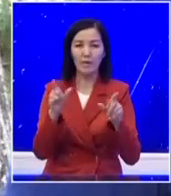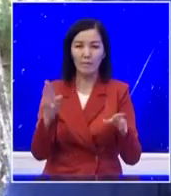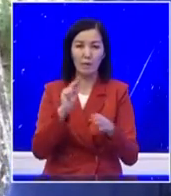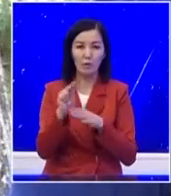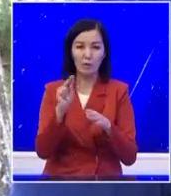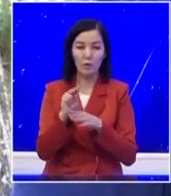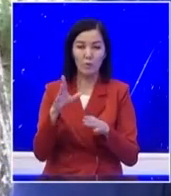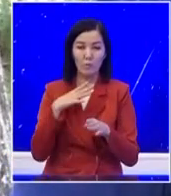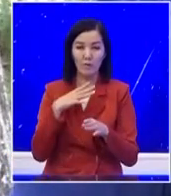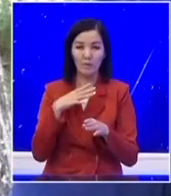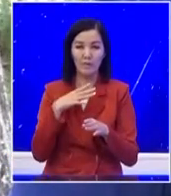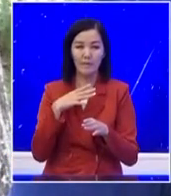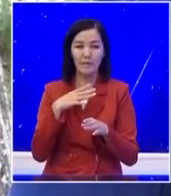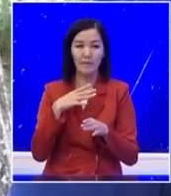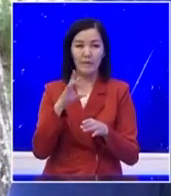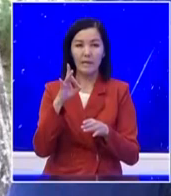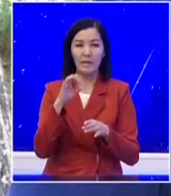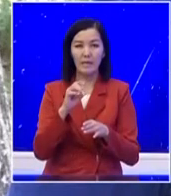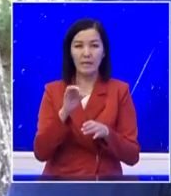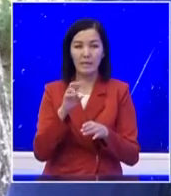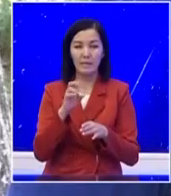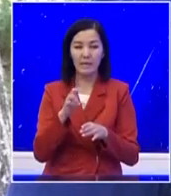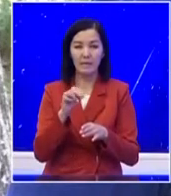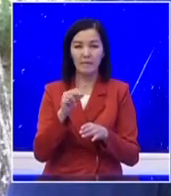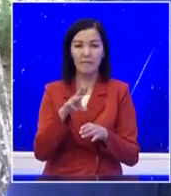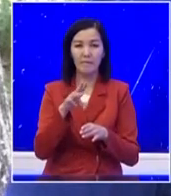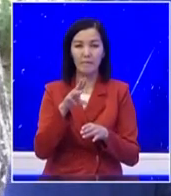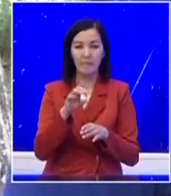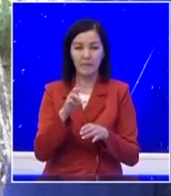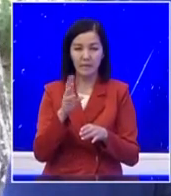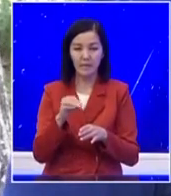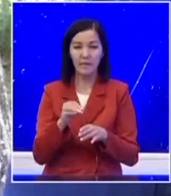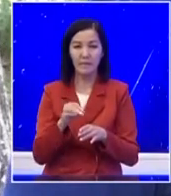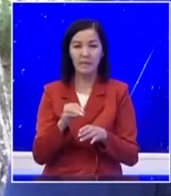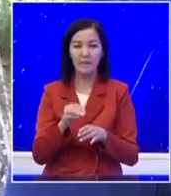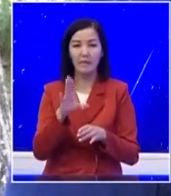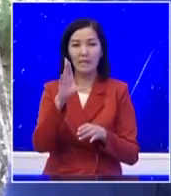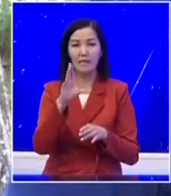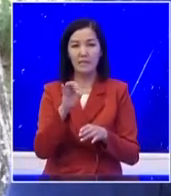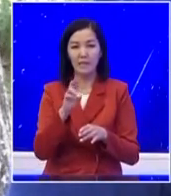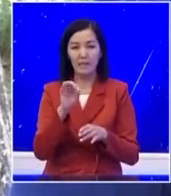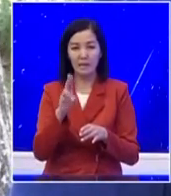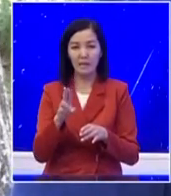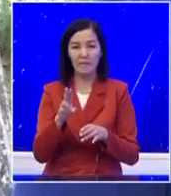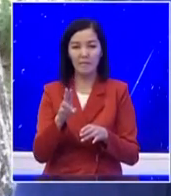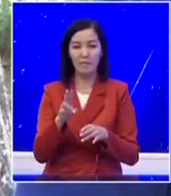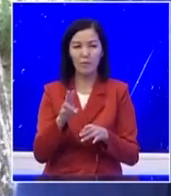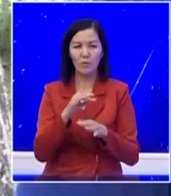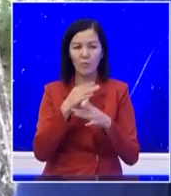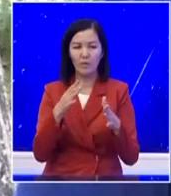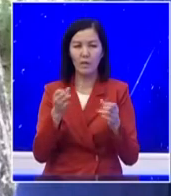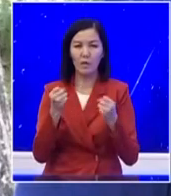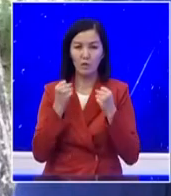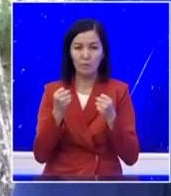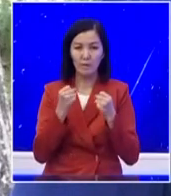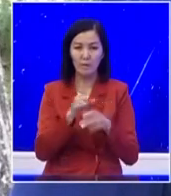Мысалы айтсақ, Рязанцев, Быков, Назаренко, Шамиль Сериков, Шкемпев, Толуханов деген